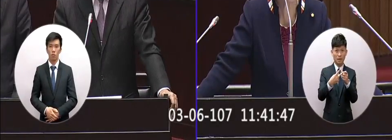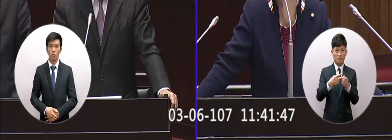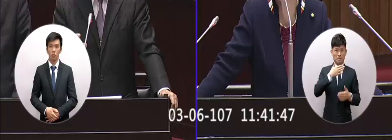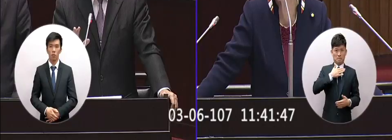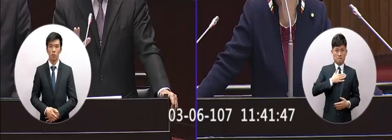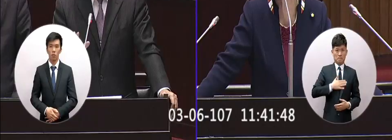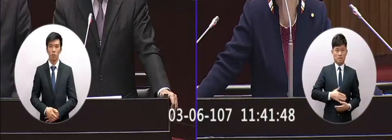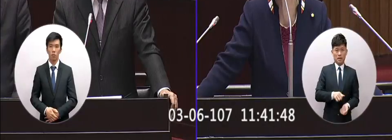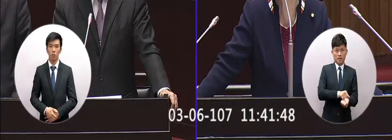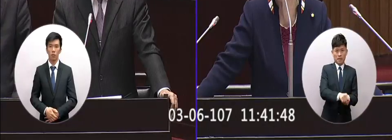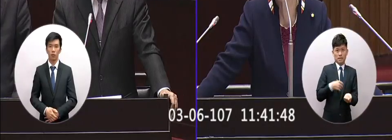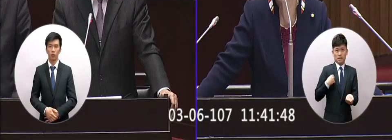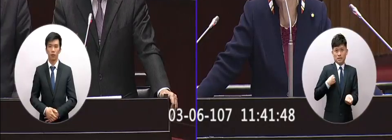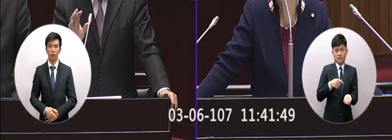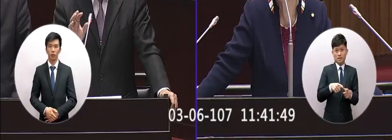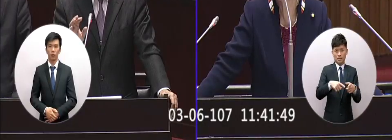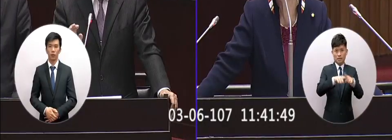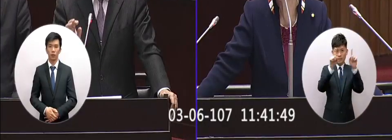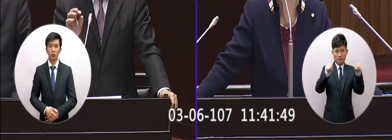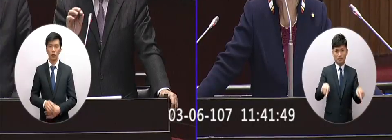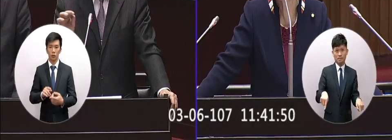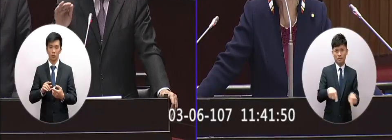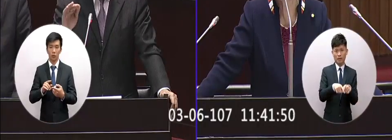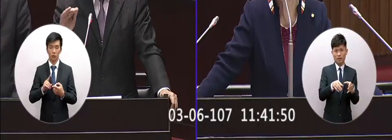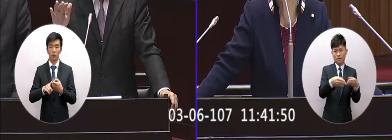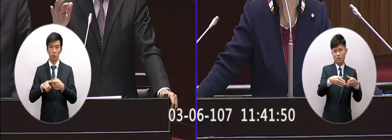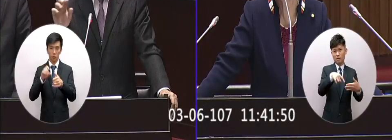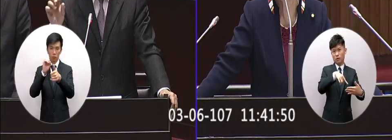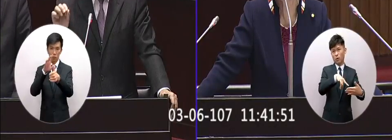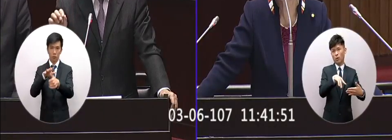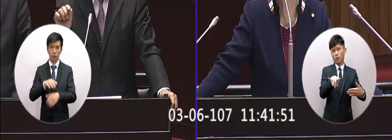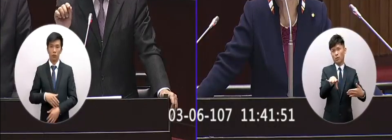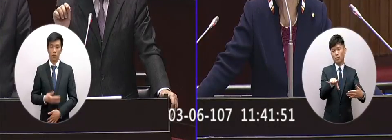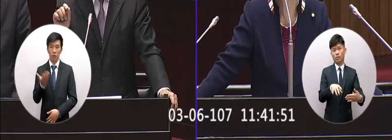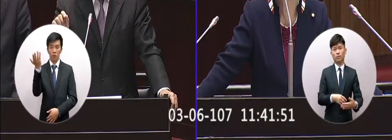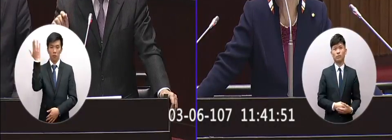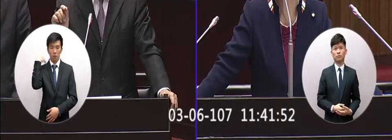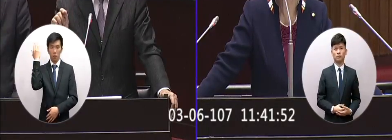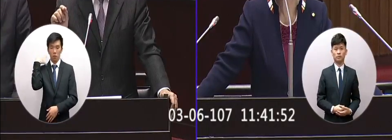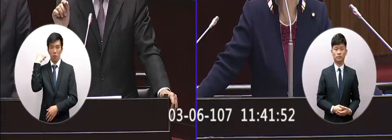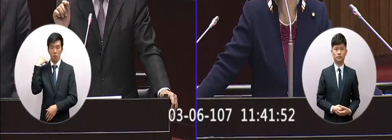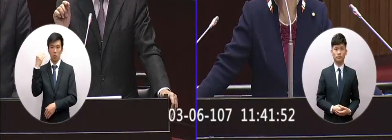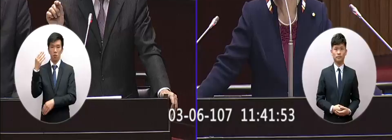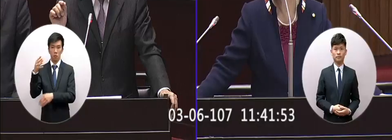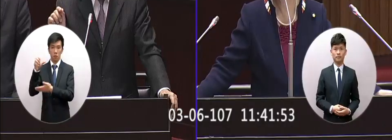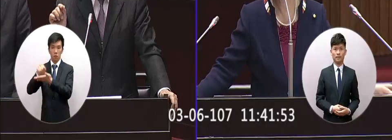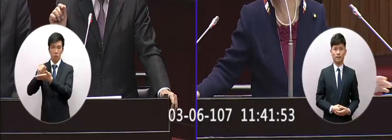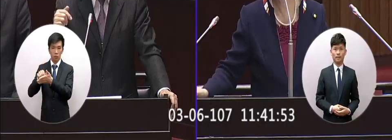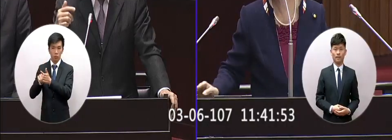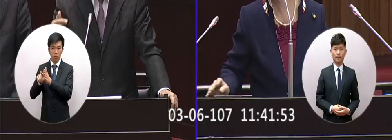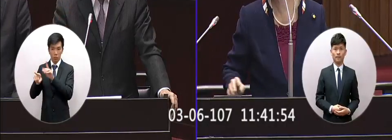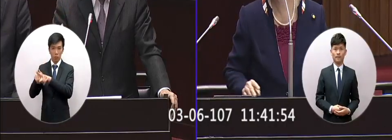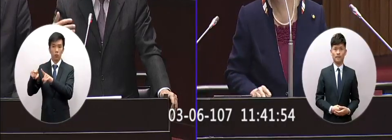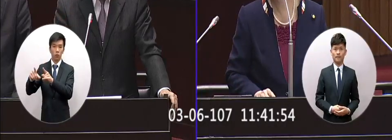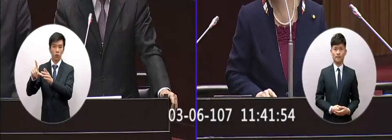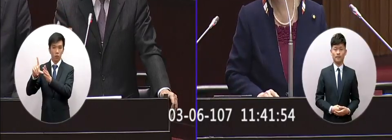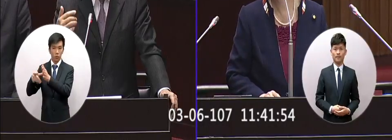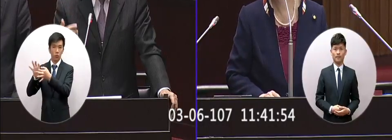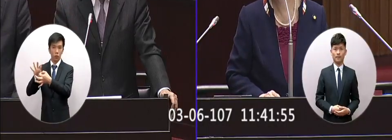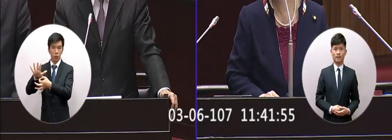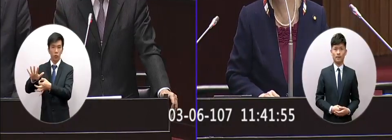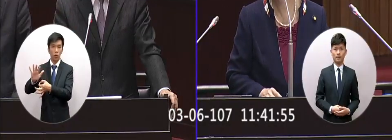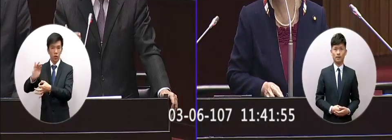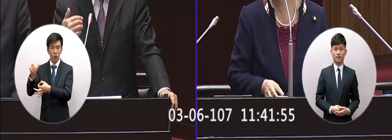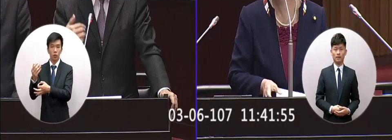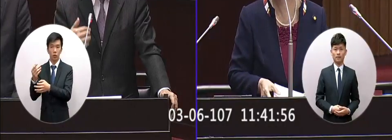是， 这些全部都在你们词典里面。 这跟委员报告哈，这个因为在当时他们收录的时候是依照当时的时空背景，但是这个与时俱